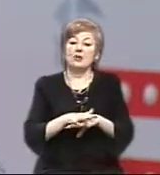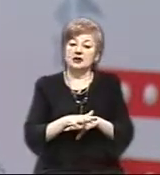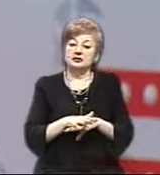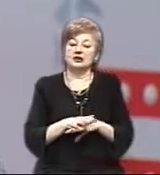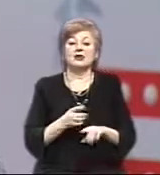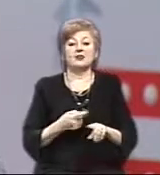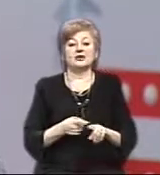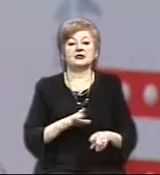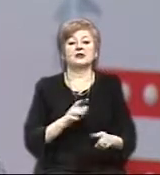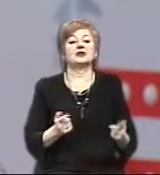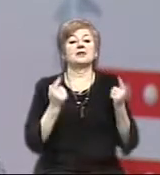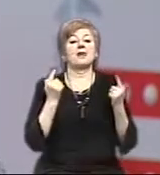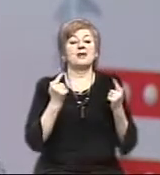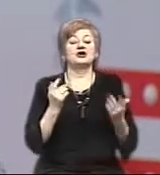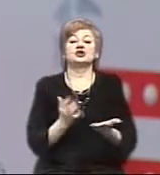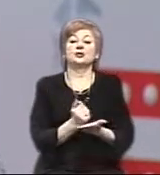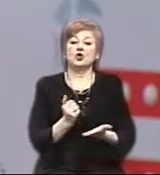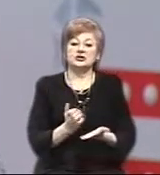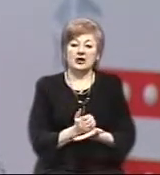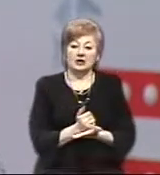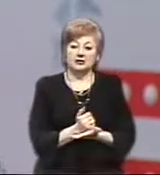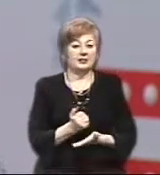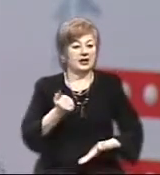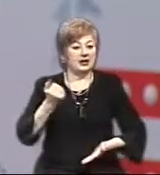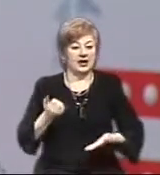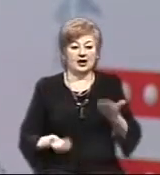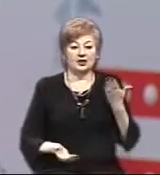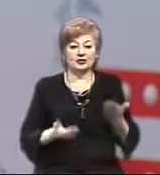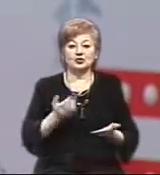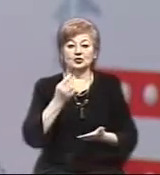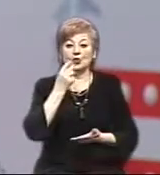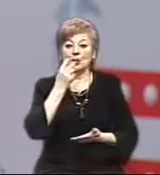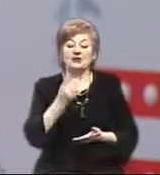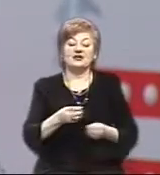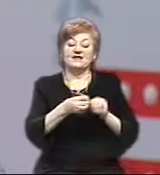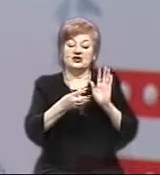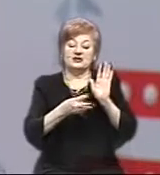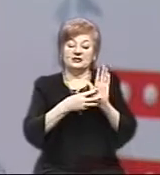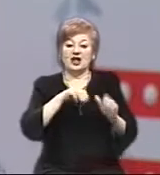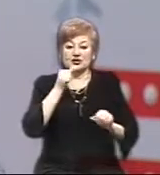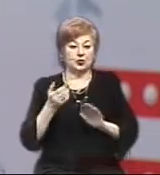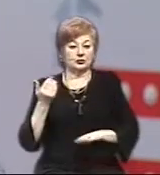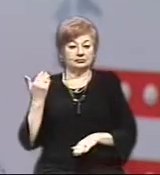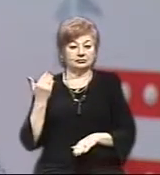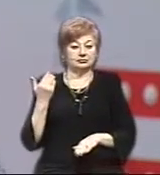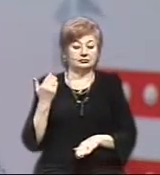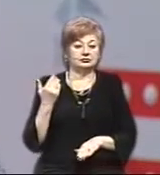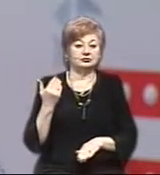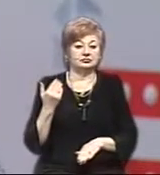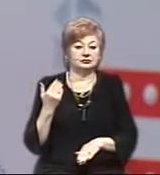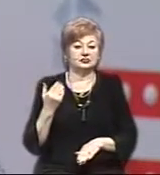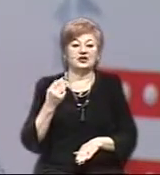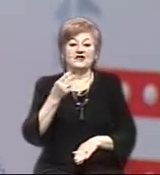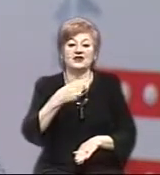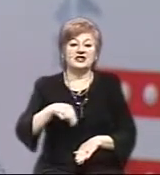таким великим досягненням. І якщо зазирнути у 18-й рік, в